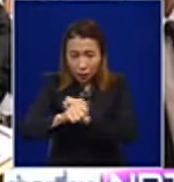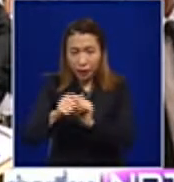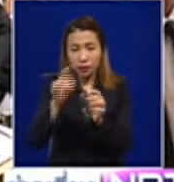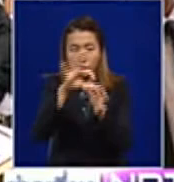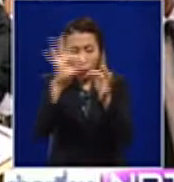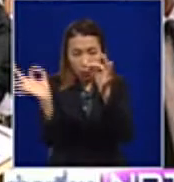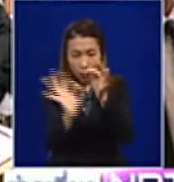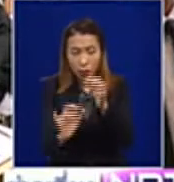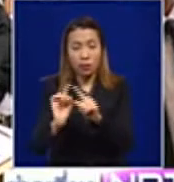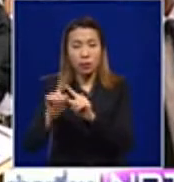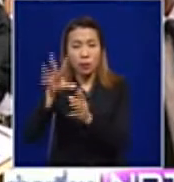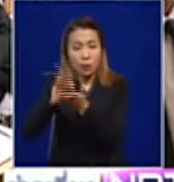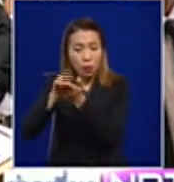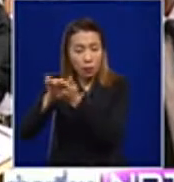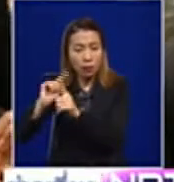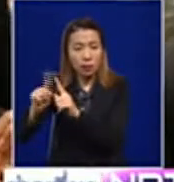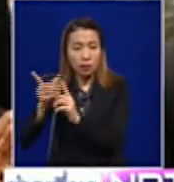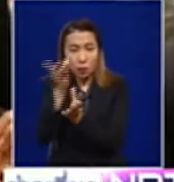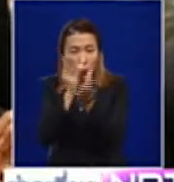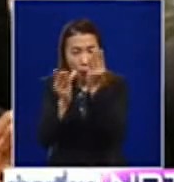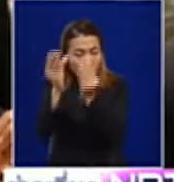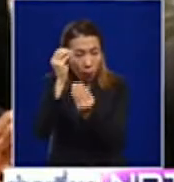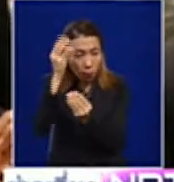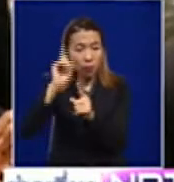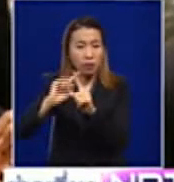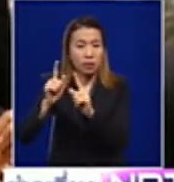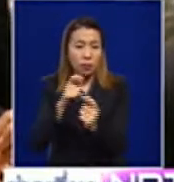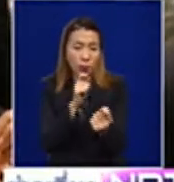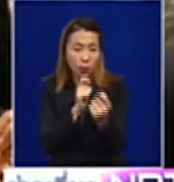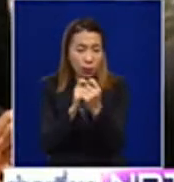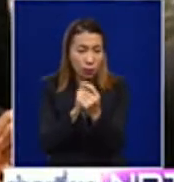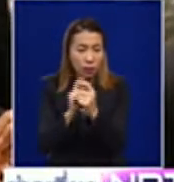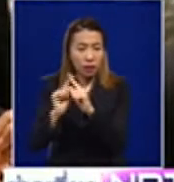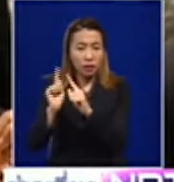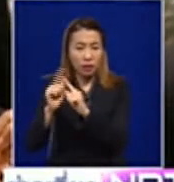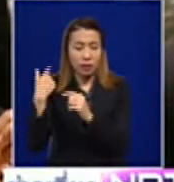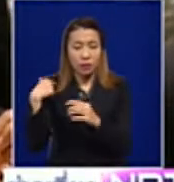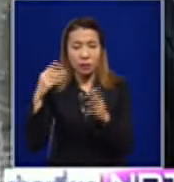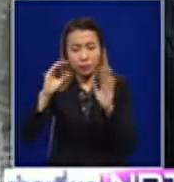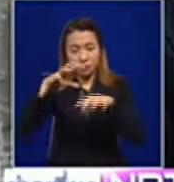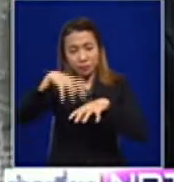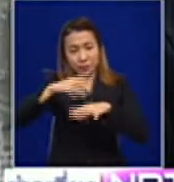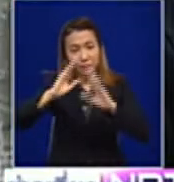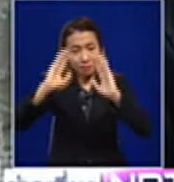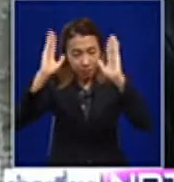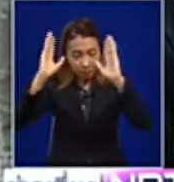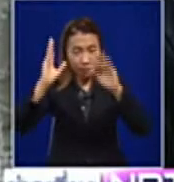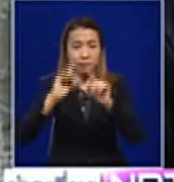ด้านเทคนิคการแถลงข่าวเทคนิคการให้สัมภาษณ์และบทบาทของโฆษกกระทรวงค่ะ